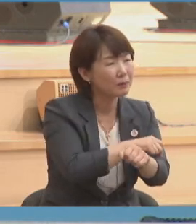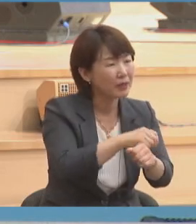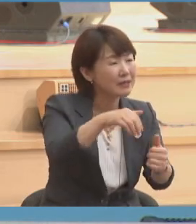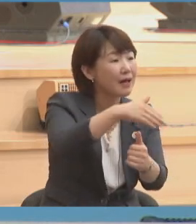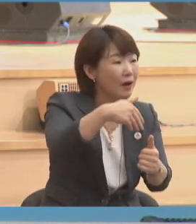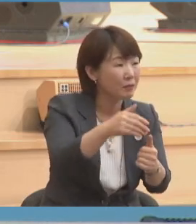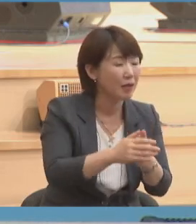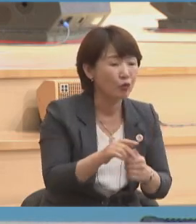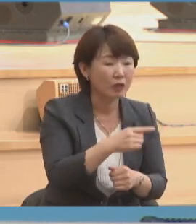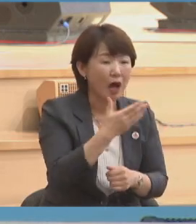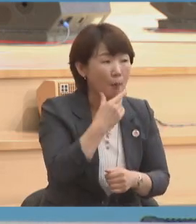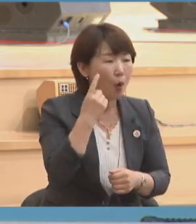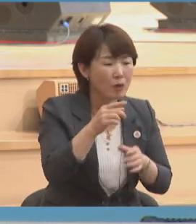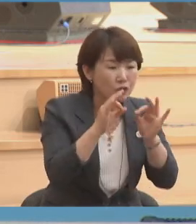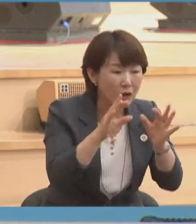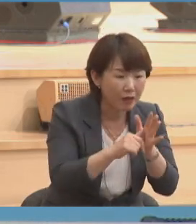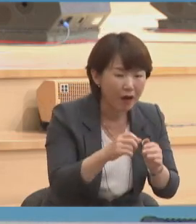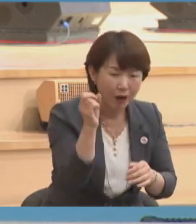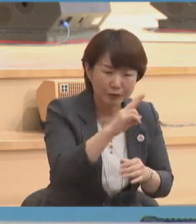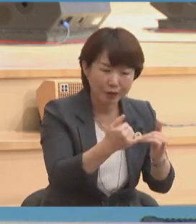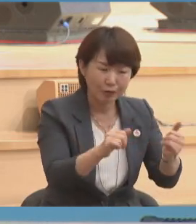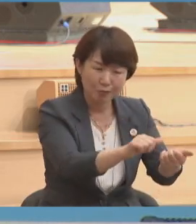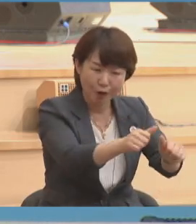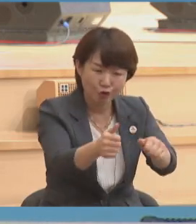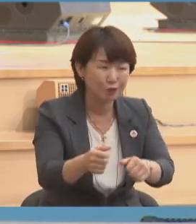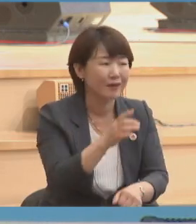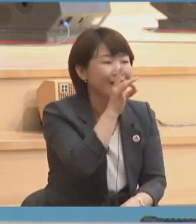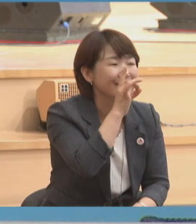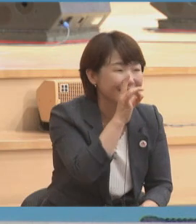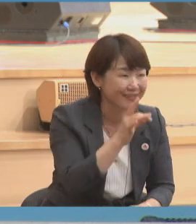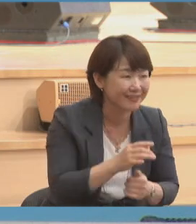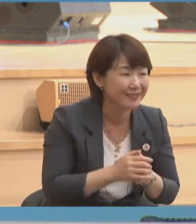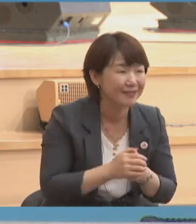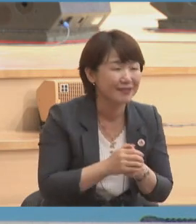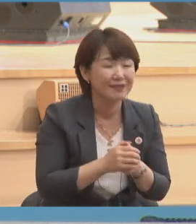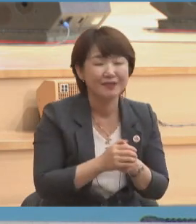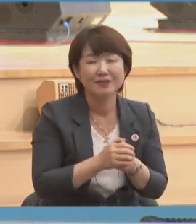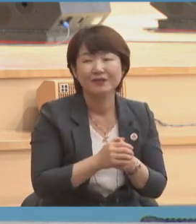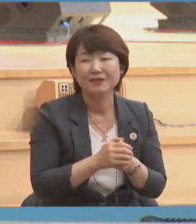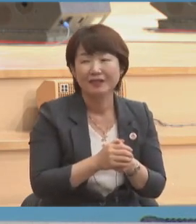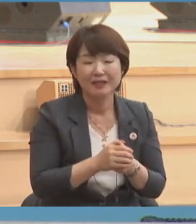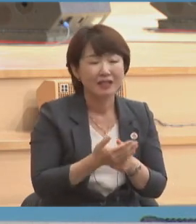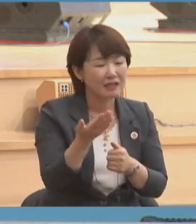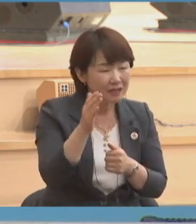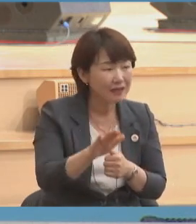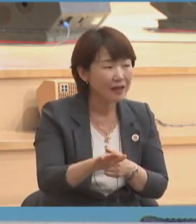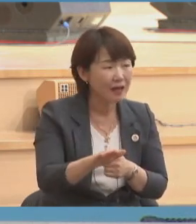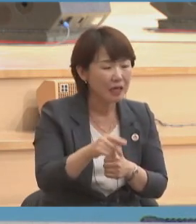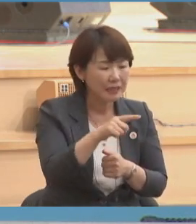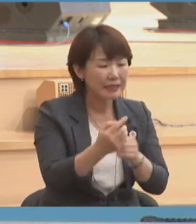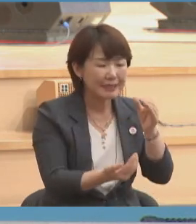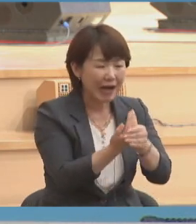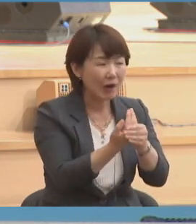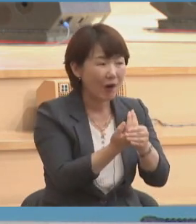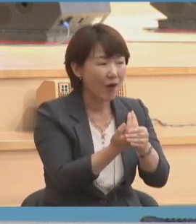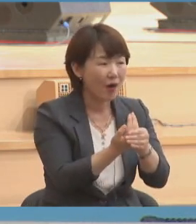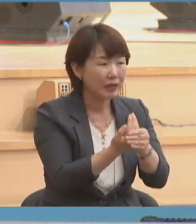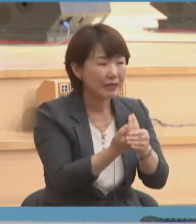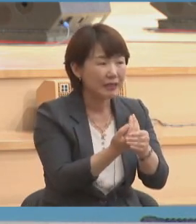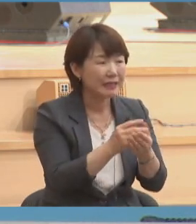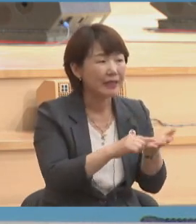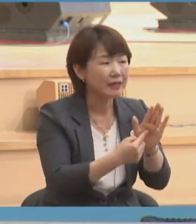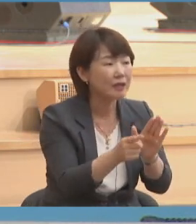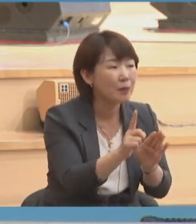전할 때마다 누가 죽어나가면 큰일이잖아요. 자꾸 죽으면 안 되잖아요. 그러나 이 사건은 뭘 얘기해?